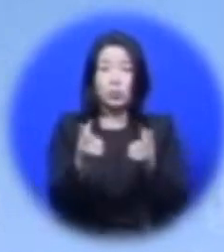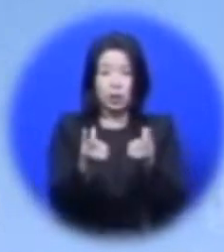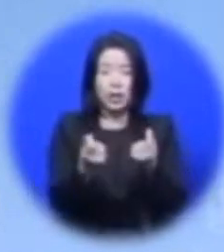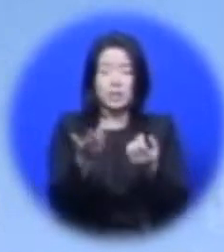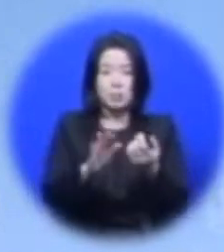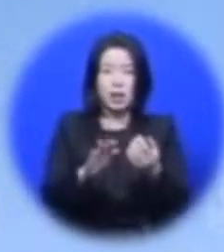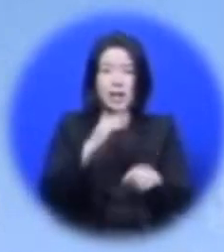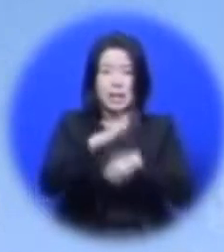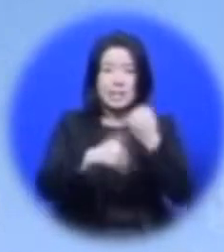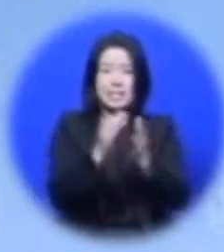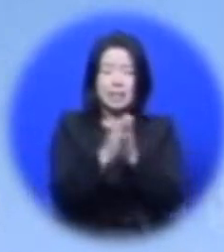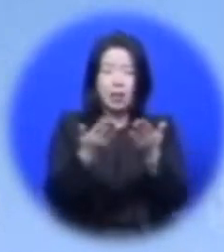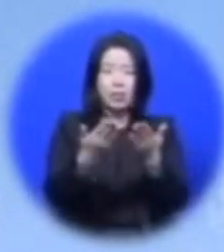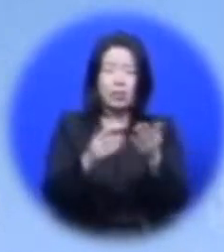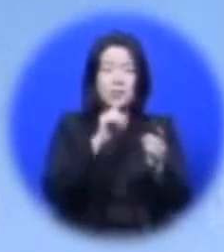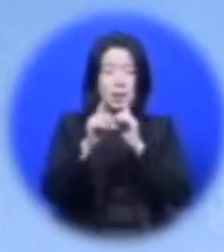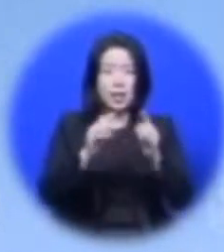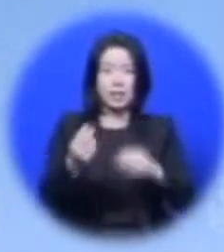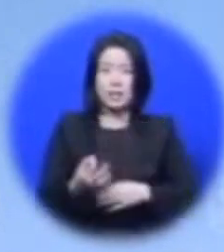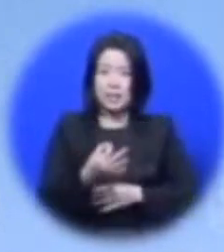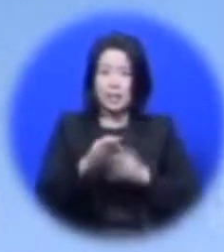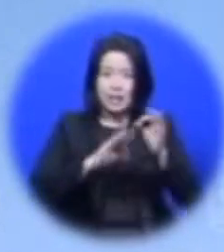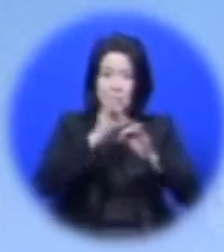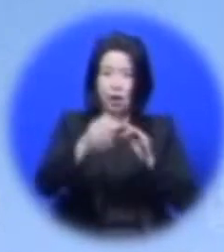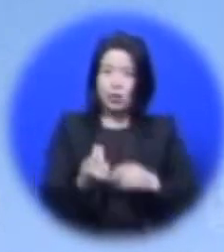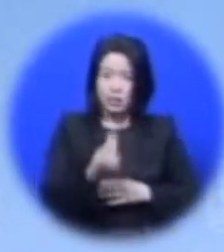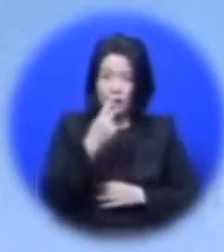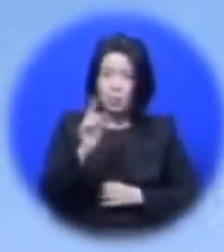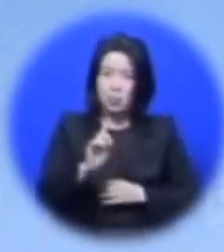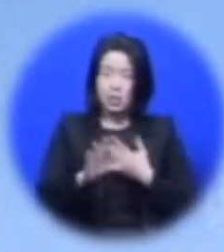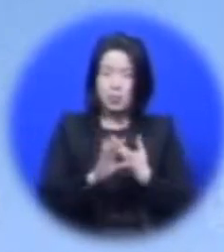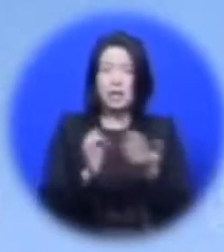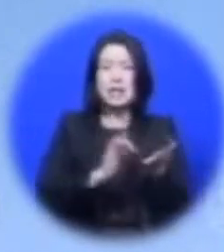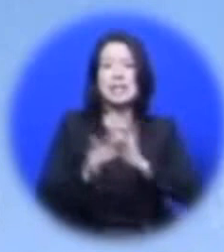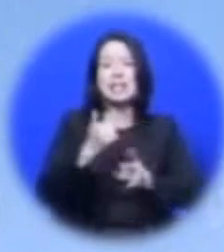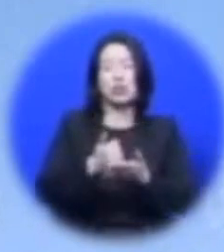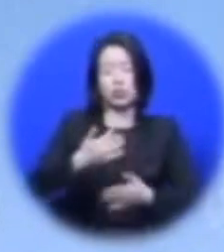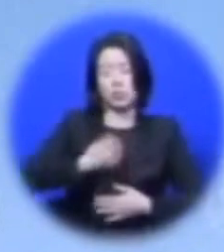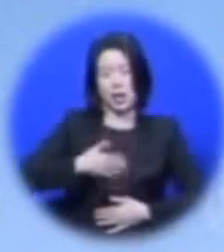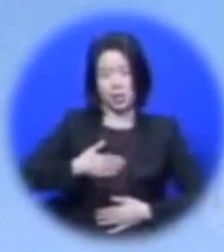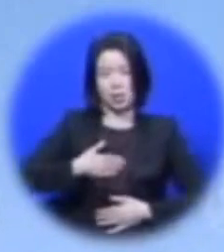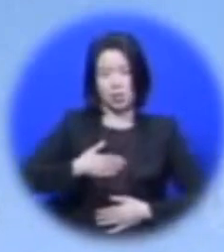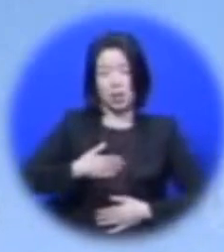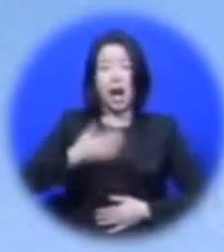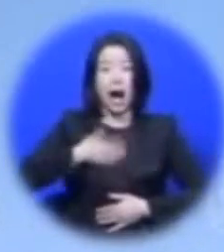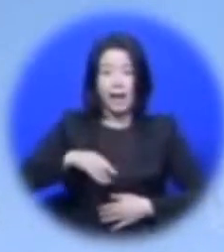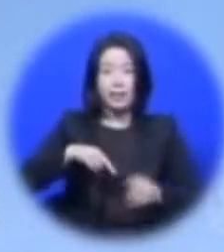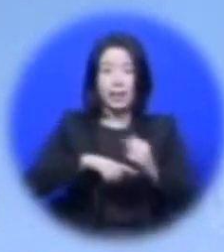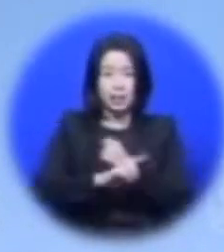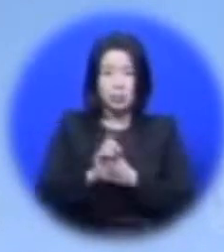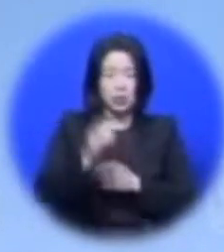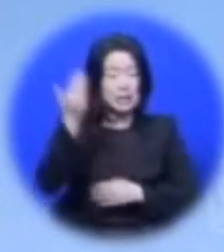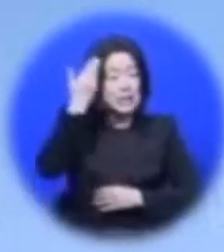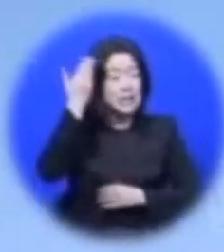성경이 말하는 영생은 예수님을 아는 것이에요. 여기서 안다는 것은 지식이